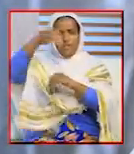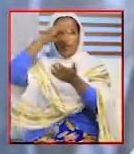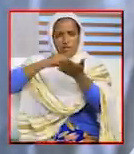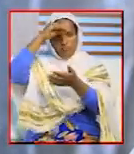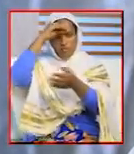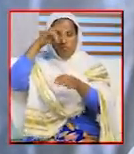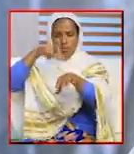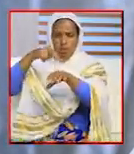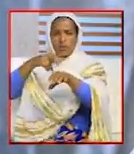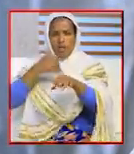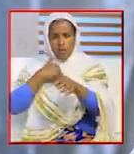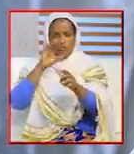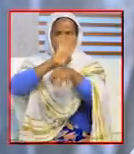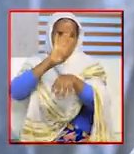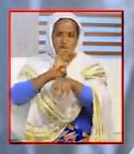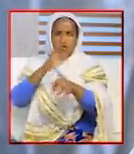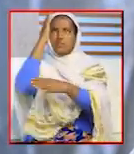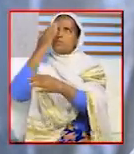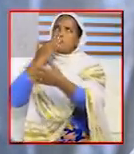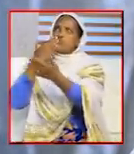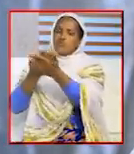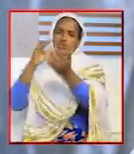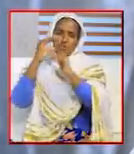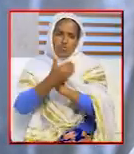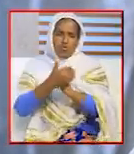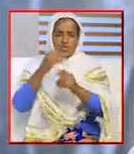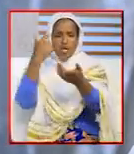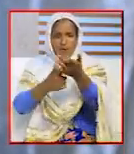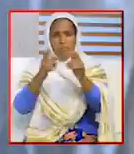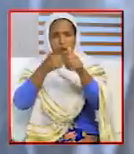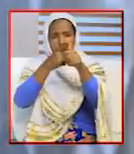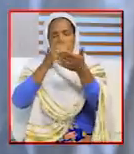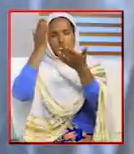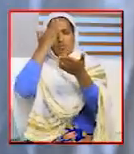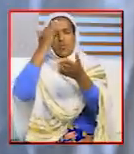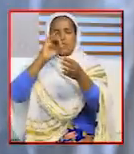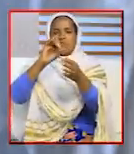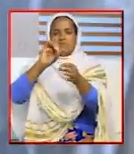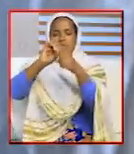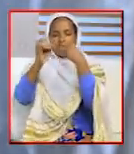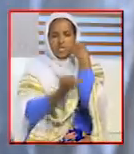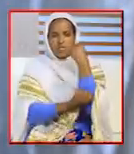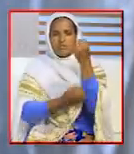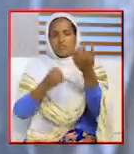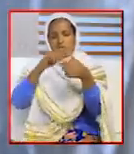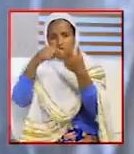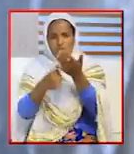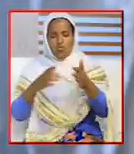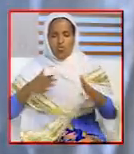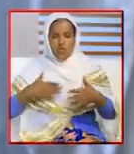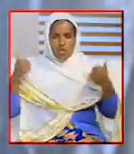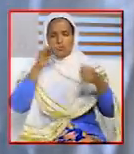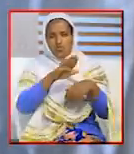ትምህርት ተቋማት አሏት ኢትዮጵያ ቤተክርስቲያን። እግዚአብሔር የተመሰገነ ይሁን። እሱም አንድ የውቀት መስክ ስለሆነና